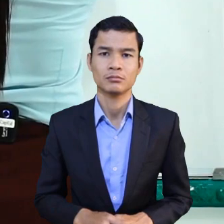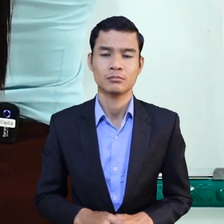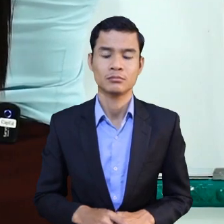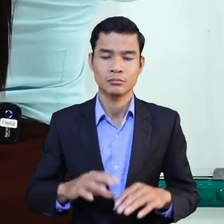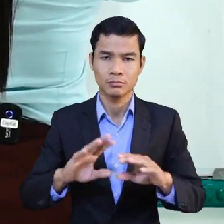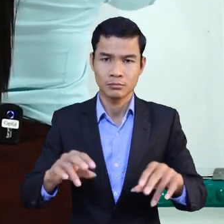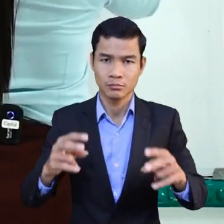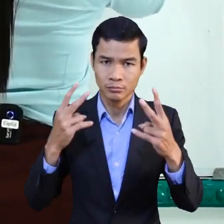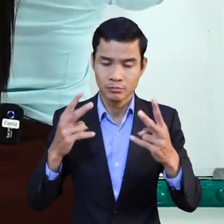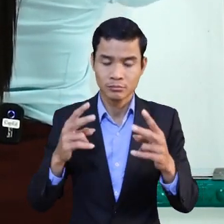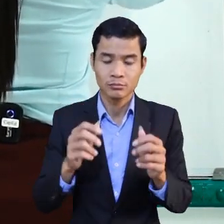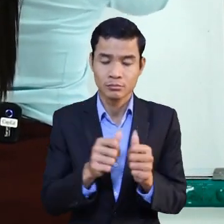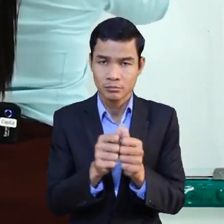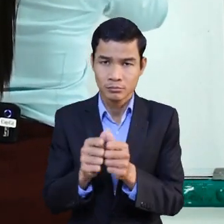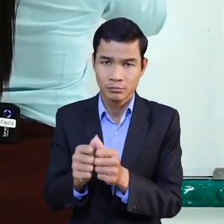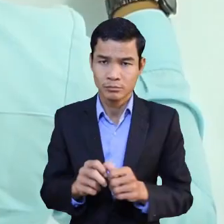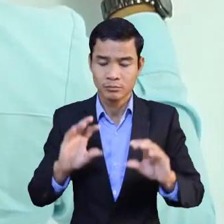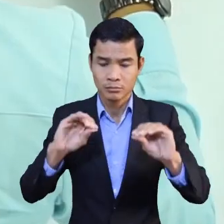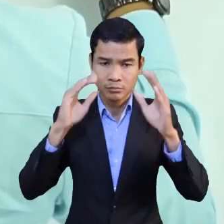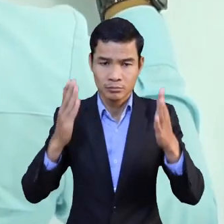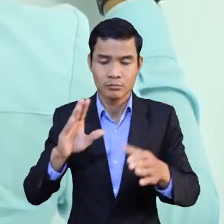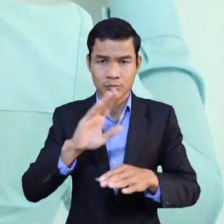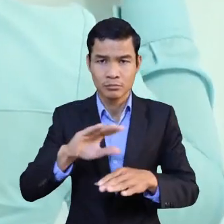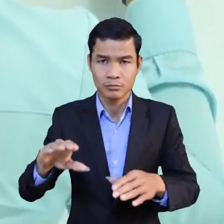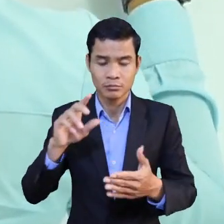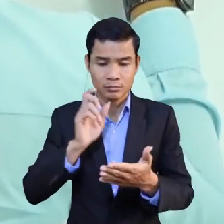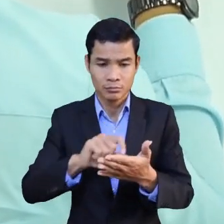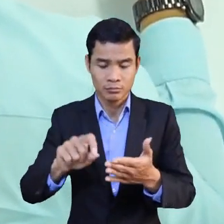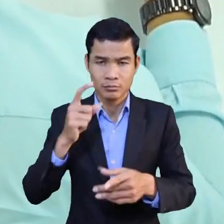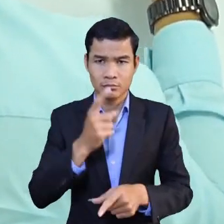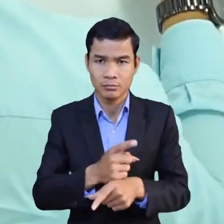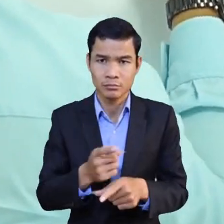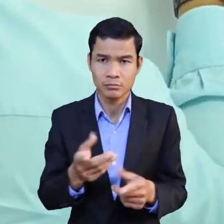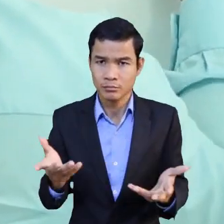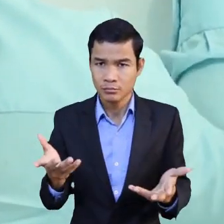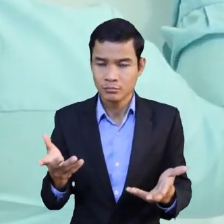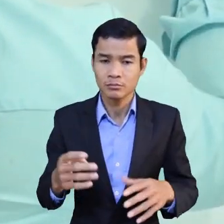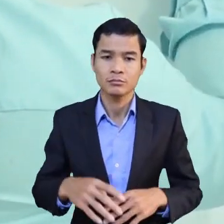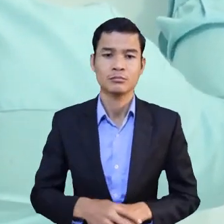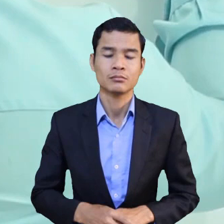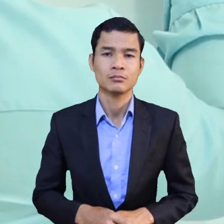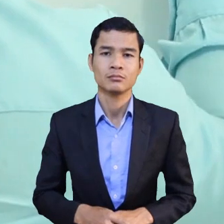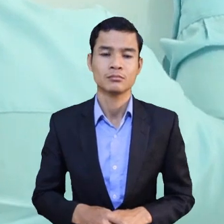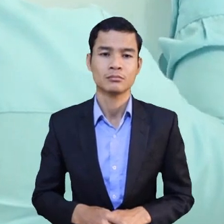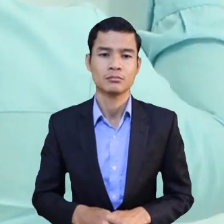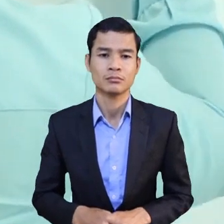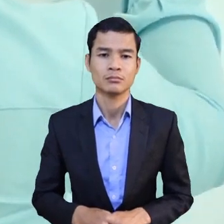ចាកូនផ្ទៀងផ្ទាត់ជាមួយអ្នកគ្រូតើកូនសរសេរបានត្រឹមត្រូវដែរឬទេ